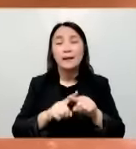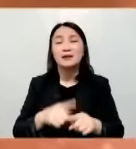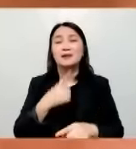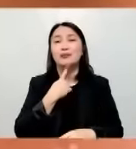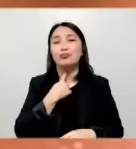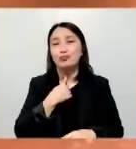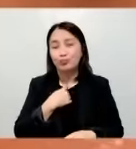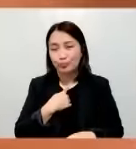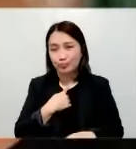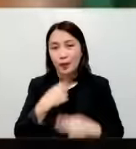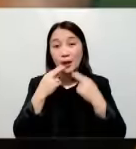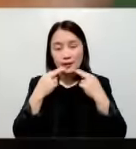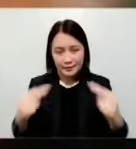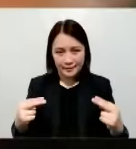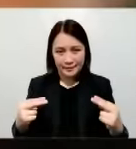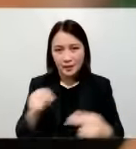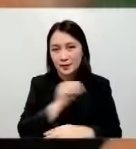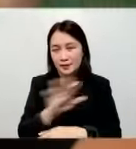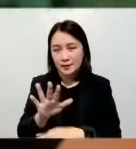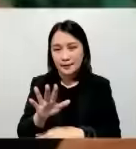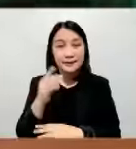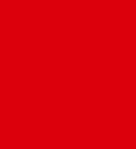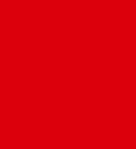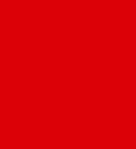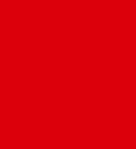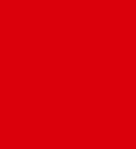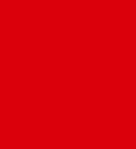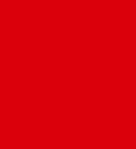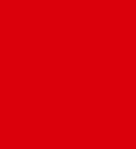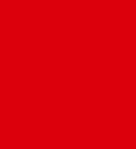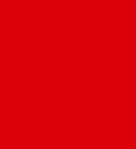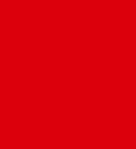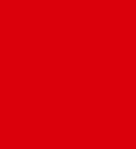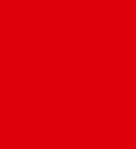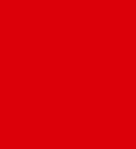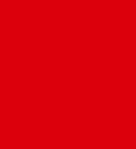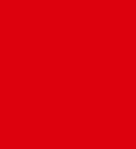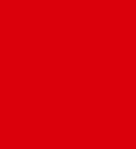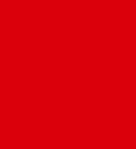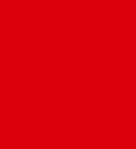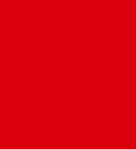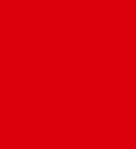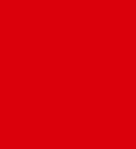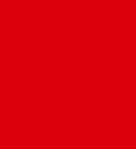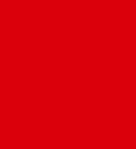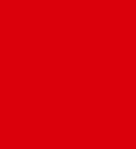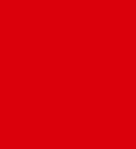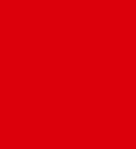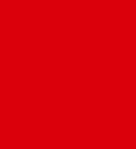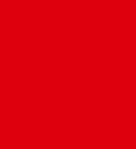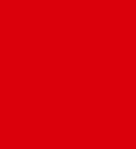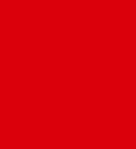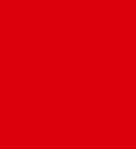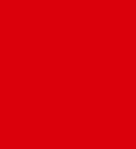Nagbabalita mula sa frontline, Jenny Dongon, News 5. Mga kapatid, Cheryl Cosin po, huwag maging brief